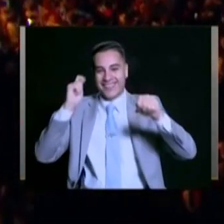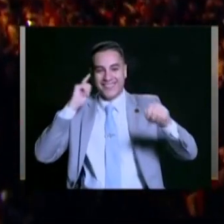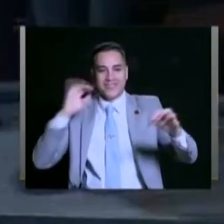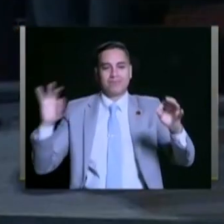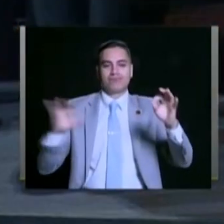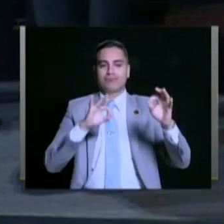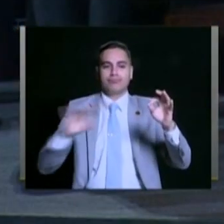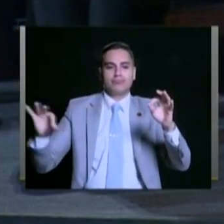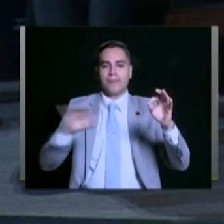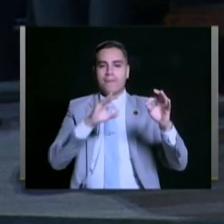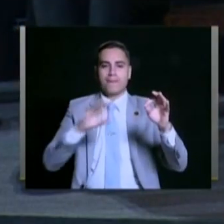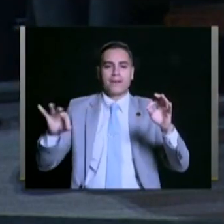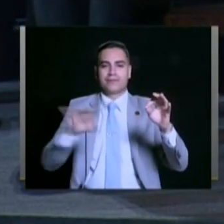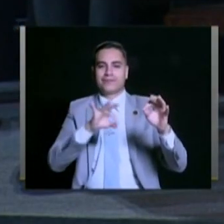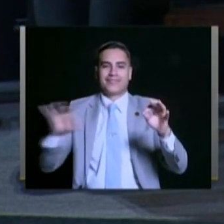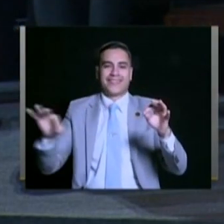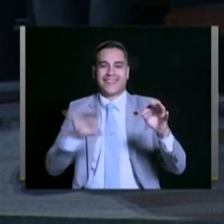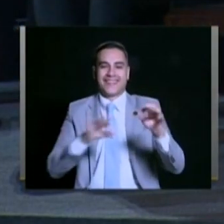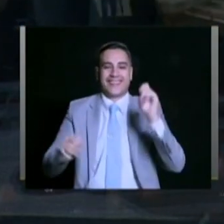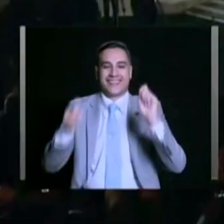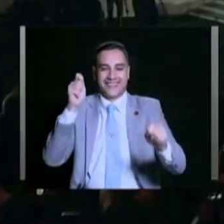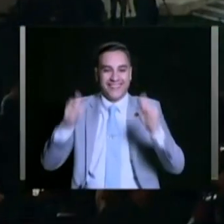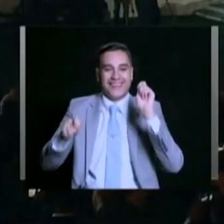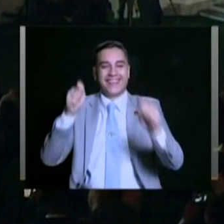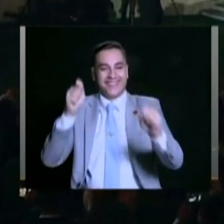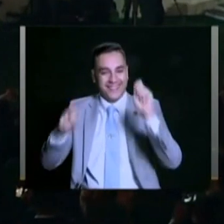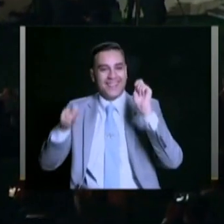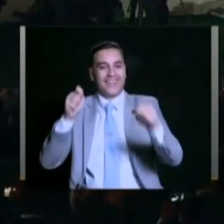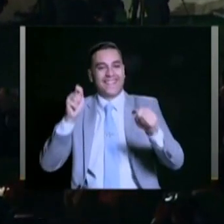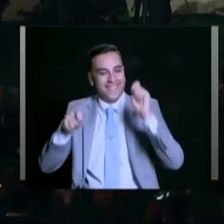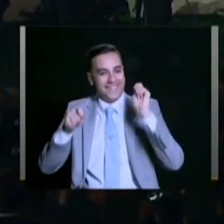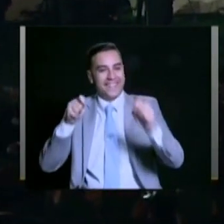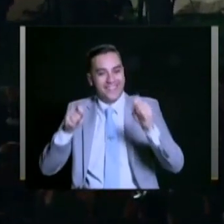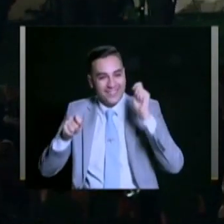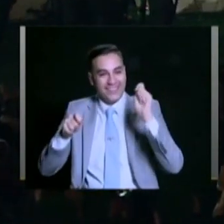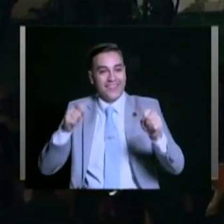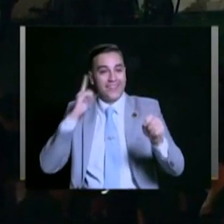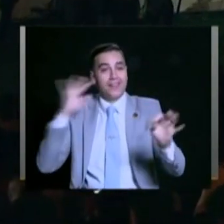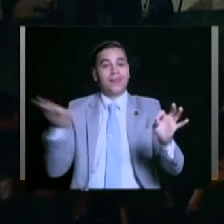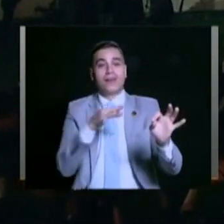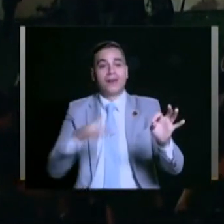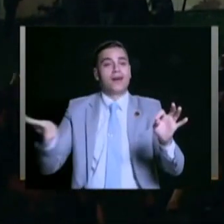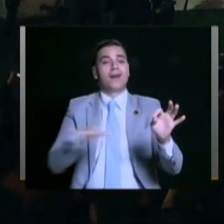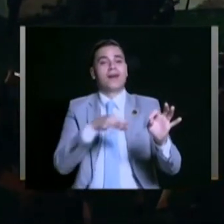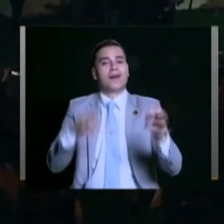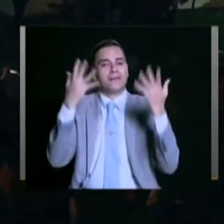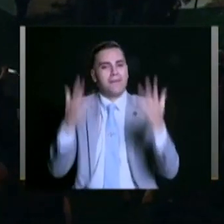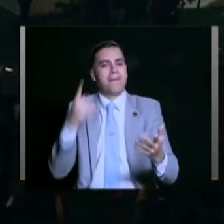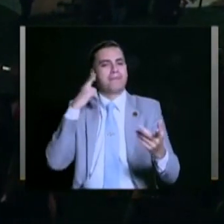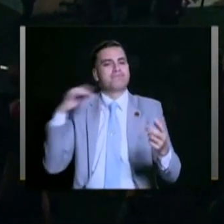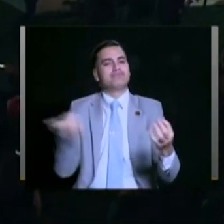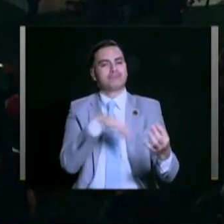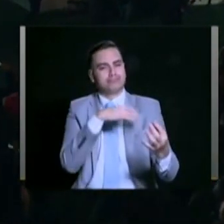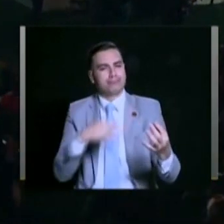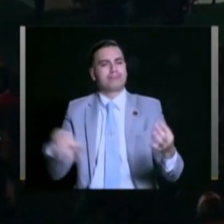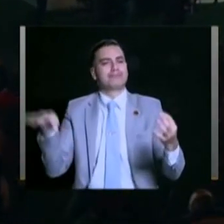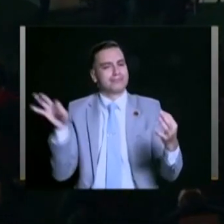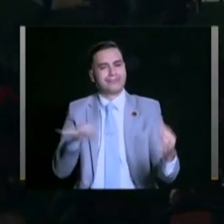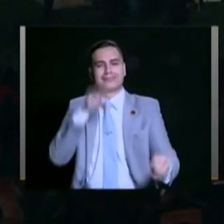حققوها من منهم المهندسين والدكاتره يعني والمصممين والمصورين